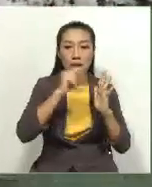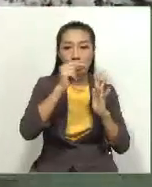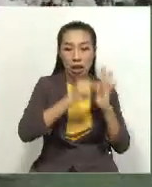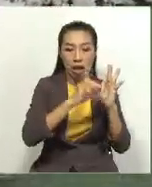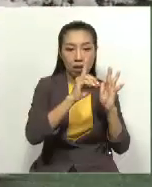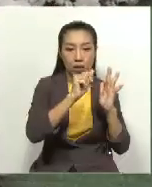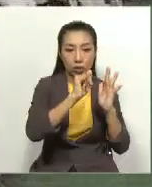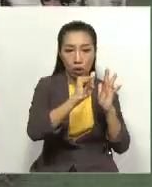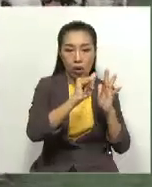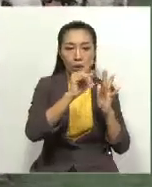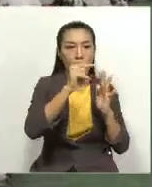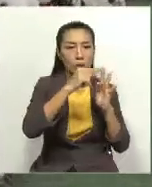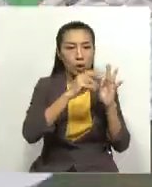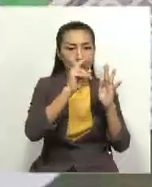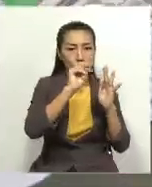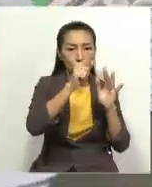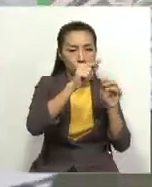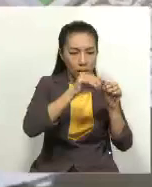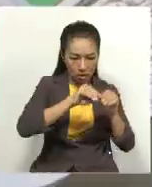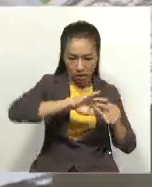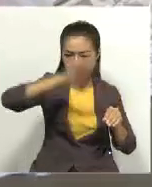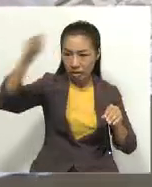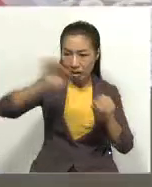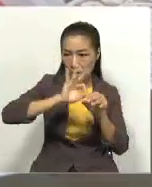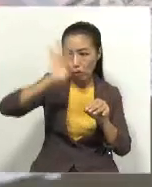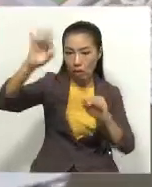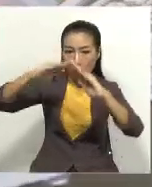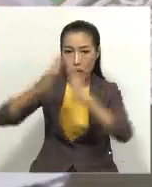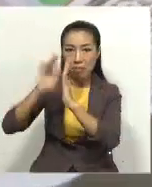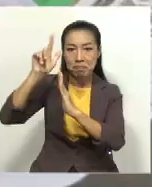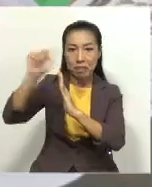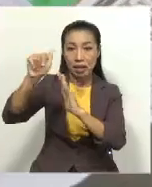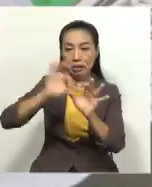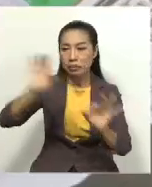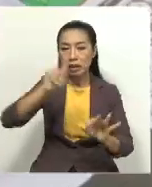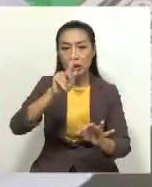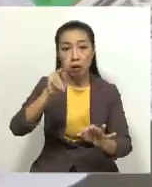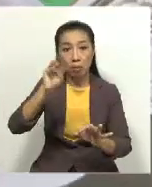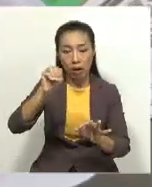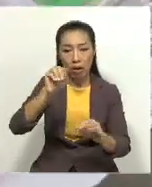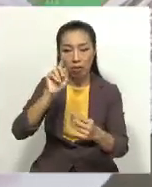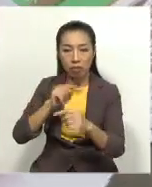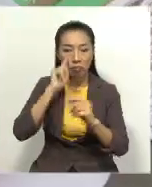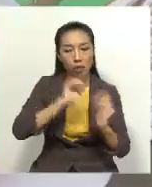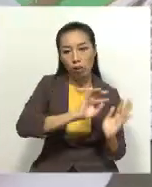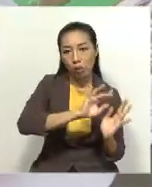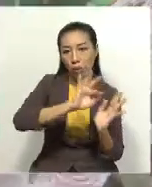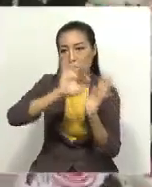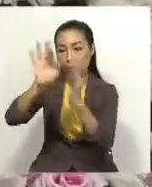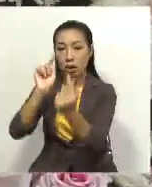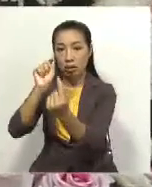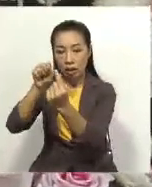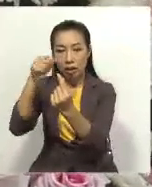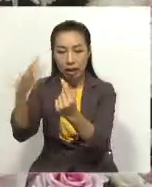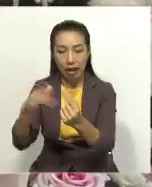พระธาตุดอยตุงระยะทางประมาณ 1กมหลังจากที่มาถึงก็จะมีพิธีมอบผระไตรมีพิธีขอเข้ามาพ่อแม่ผู้ปกครอง